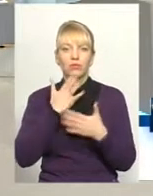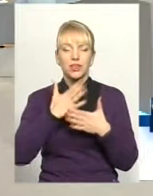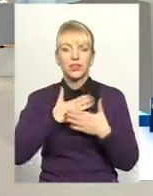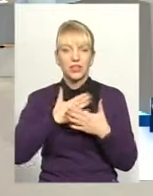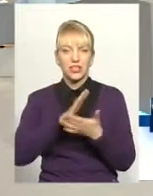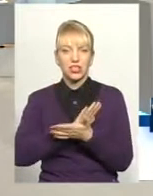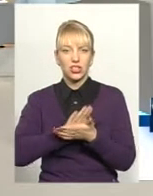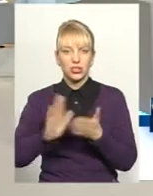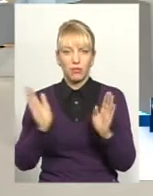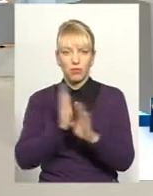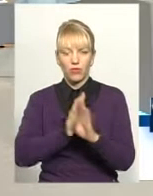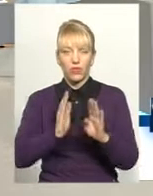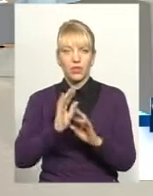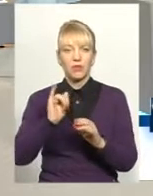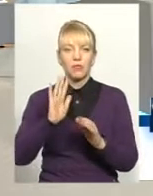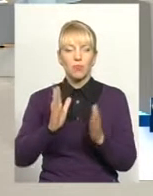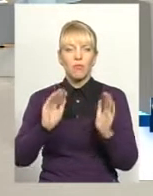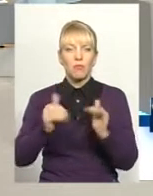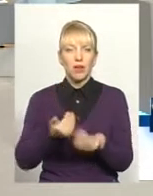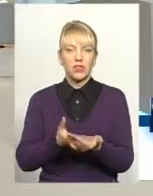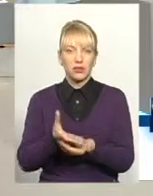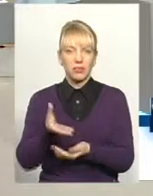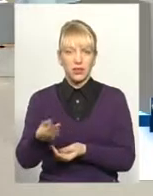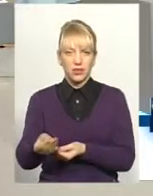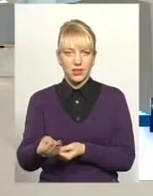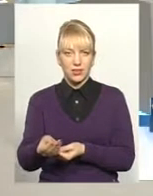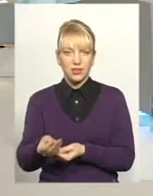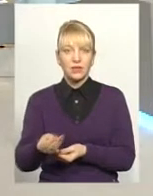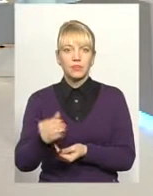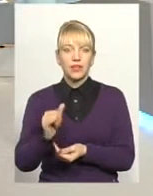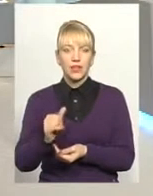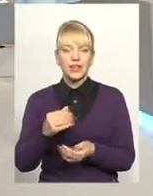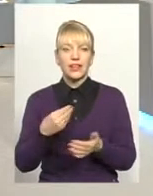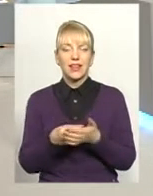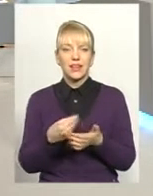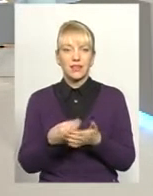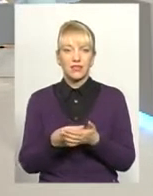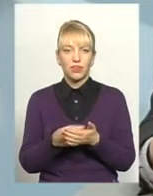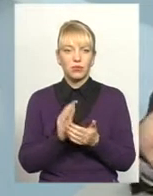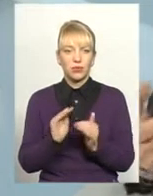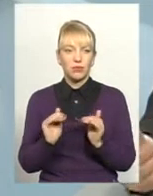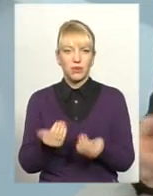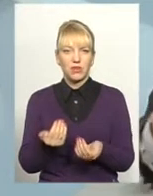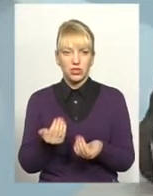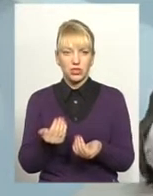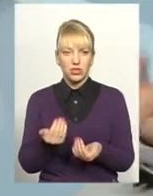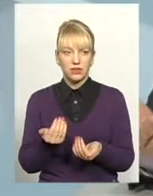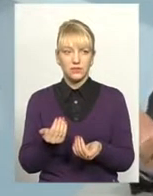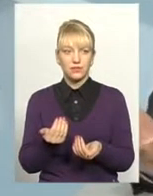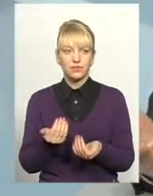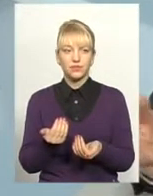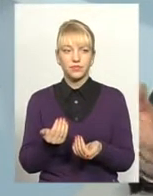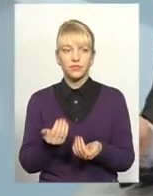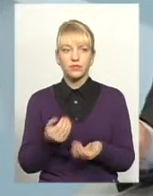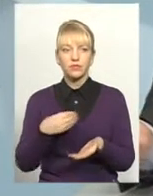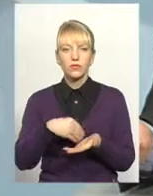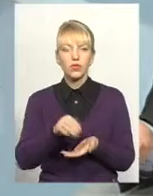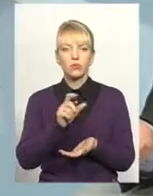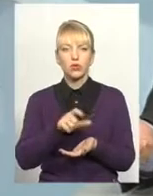менше платити, тому що тариф, якщо нормативні втрати, то він покривається тарифом. Тобто споживачі